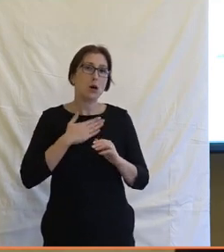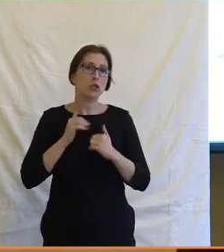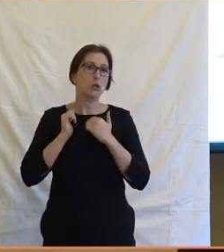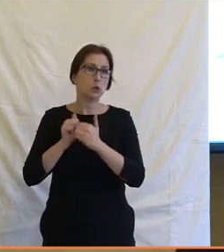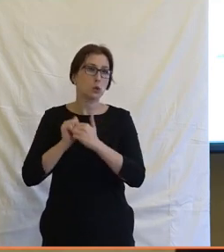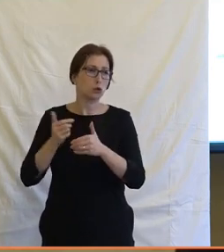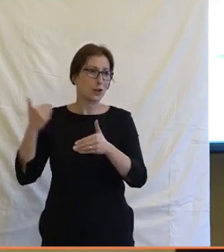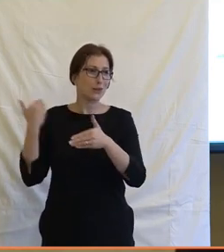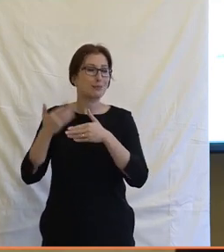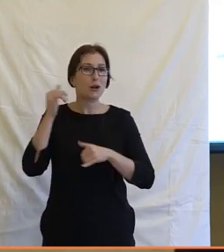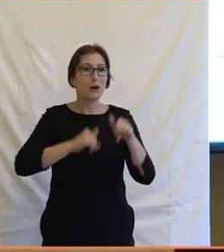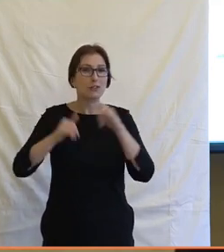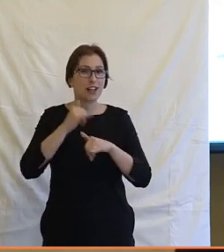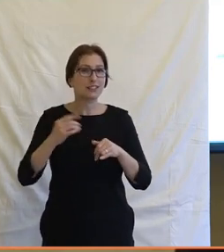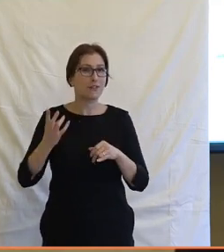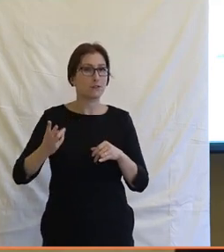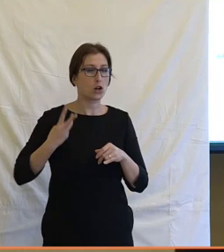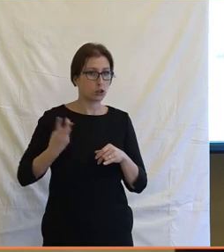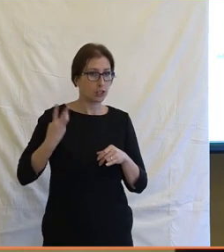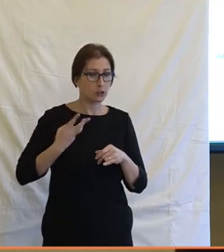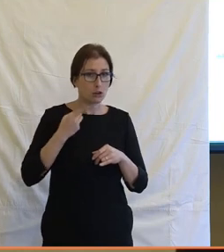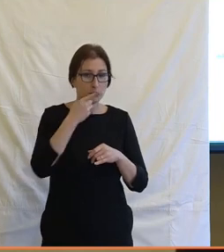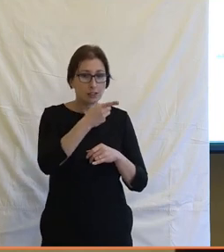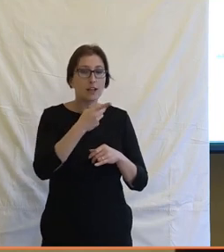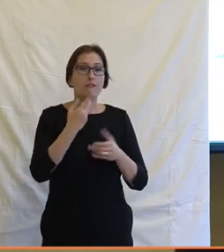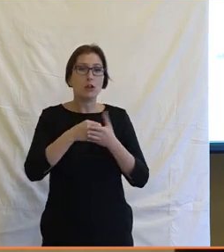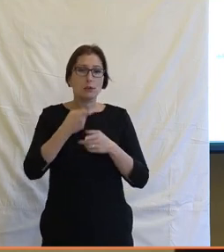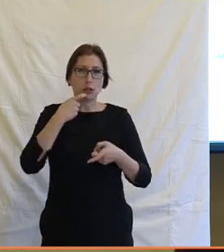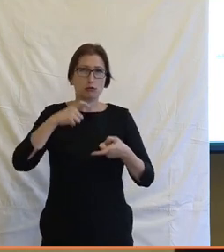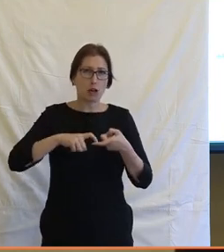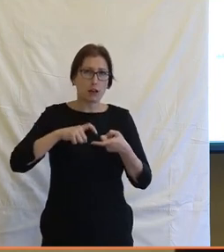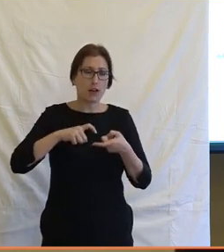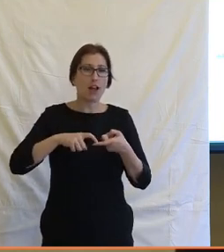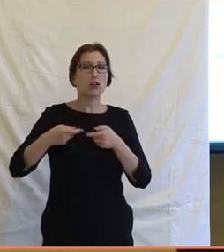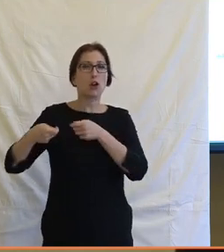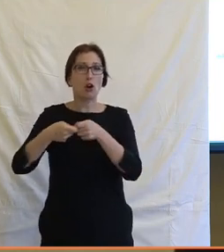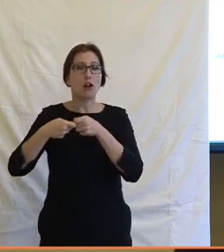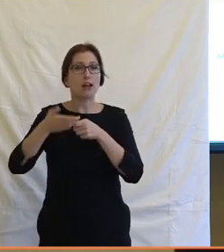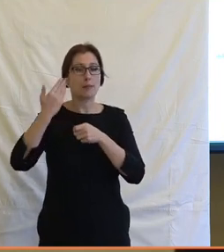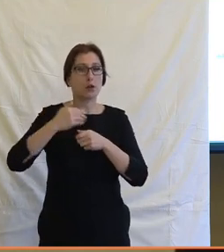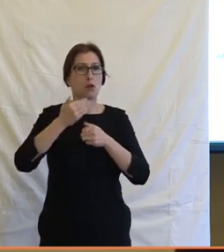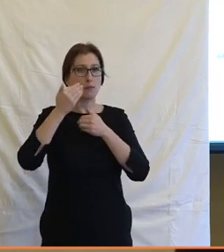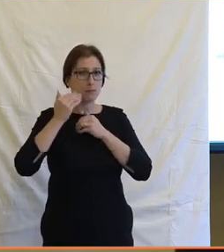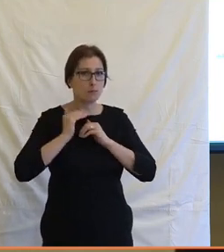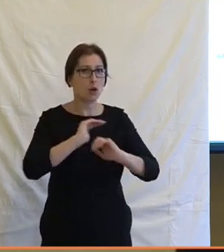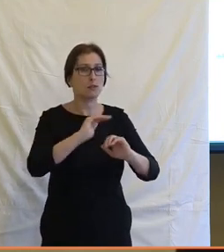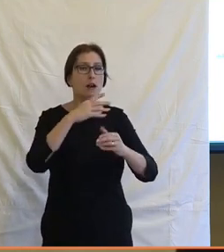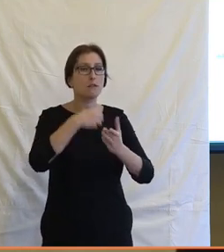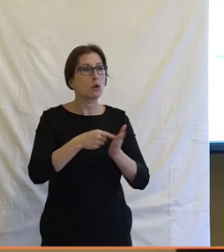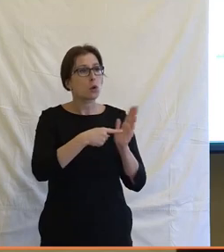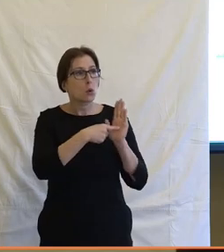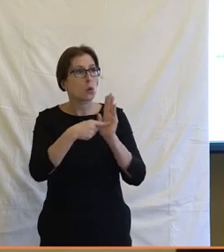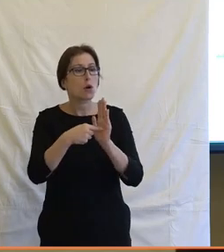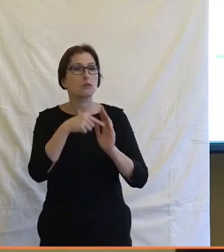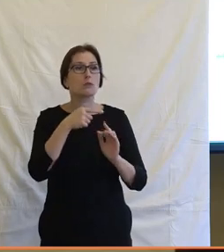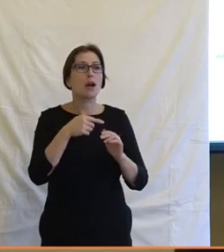jsem byl na konferenci ve Washingtonu, která byla v červnu a kolega, který mě tam pozval, tak mi ukazoval, co všechno tady